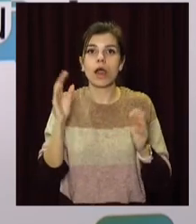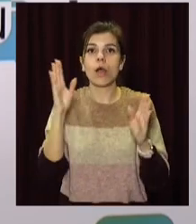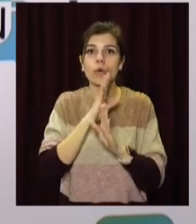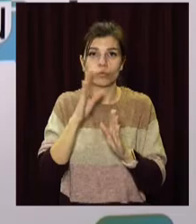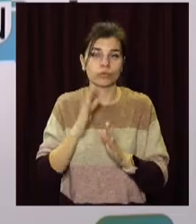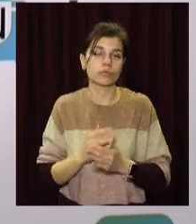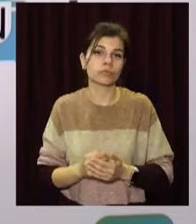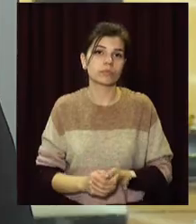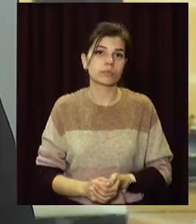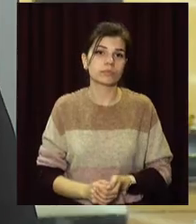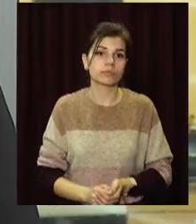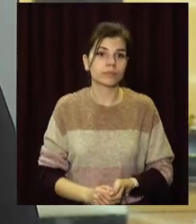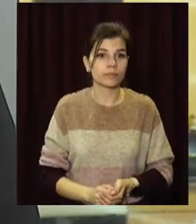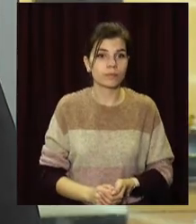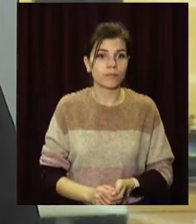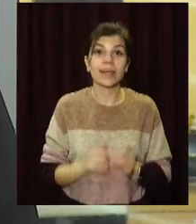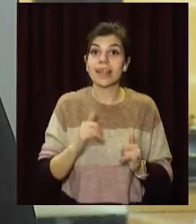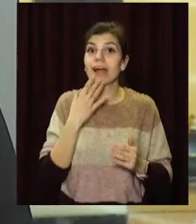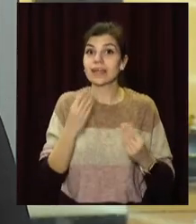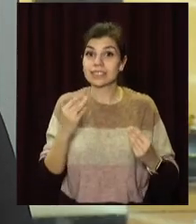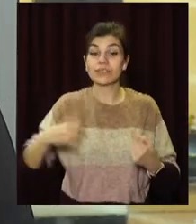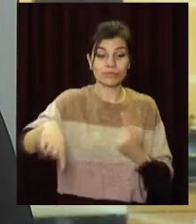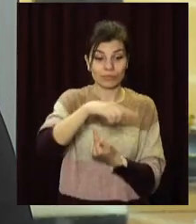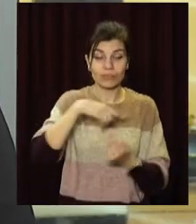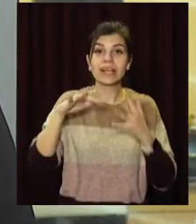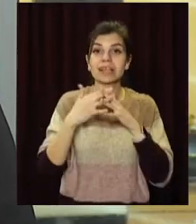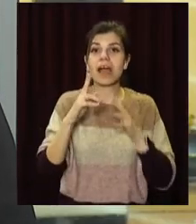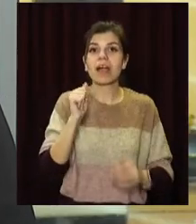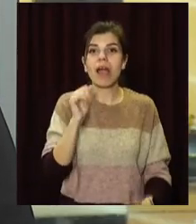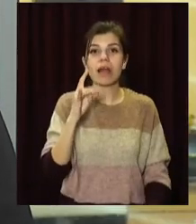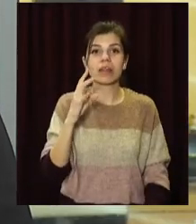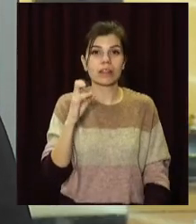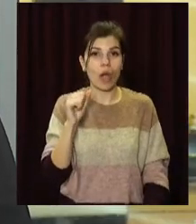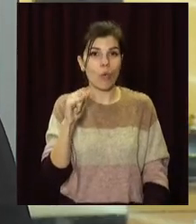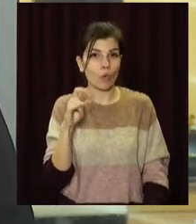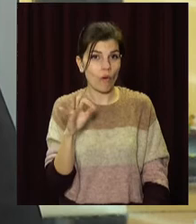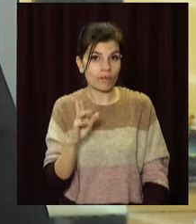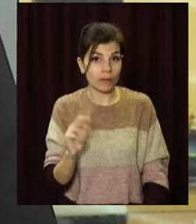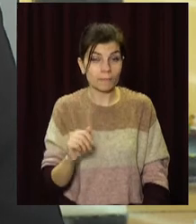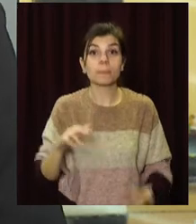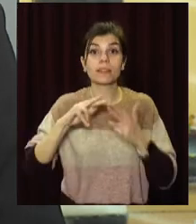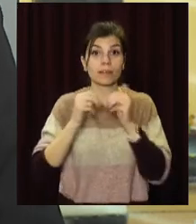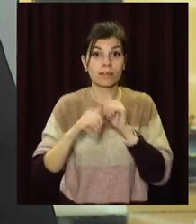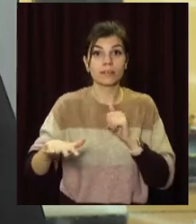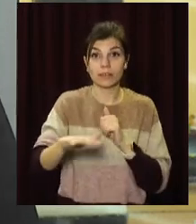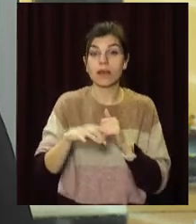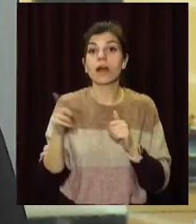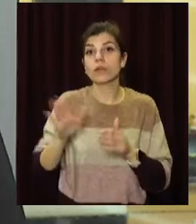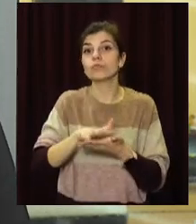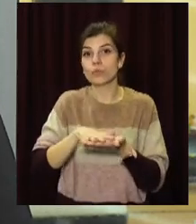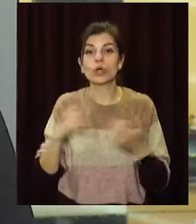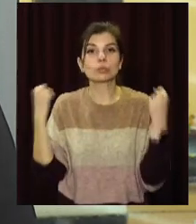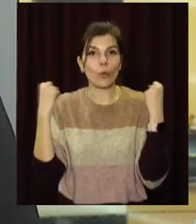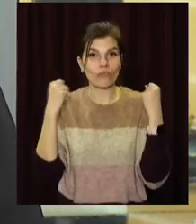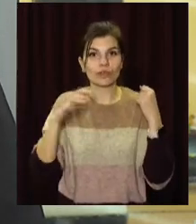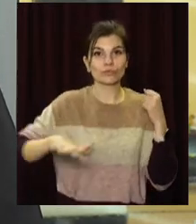системи. Для краси й довкілля у селищах Харнаухівка Кам'янського продовжують облаштовувати спортивну зону.